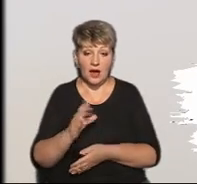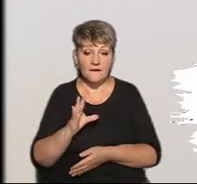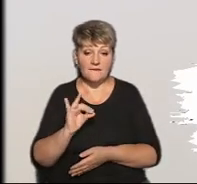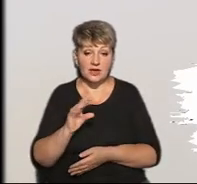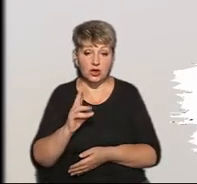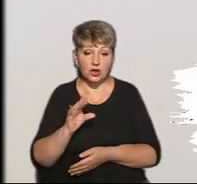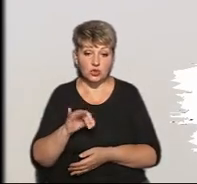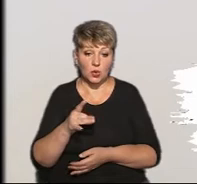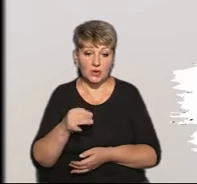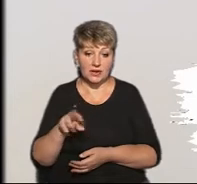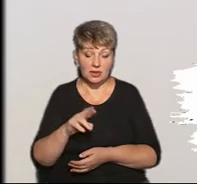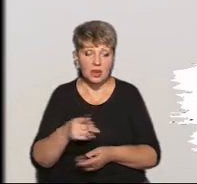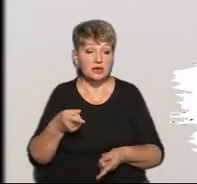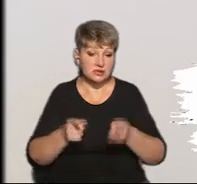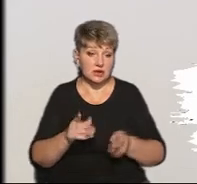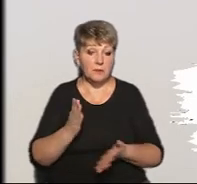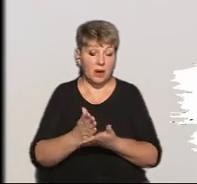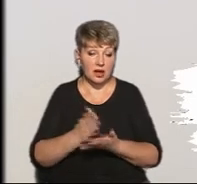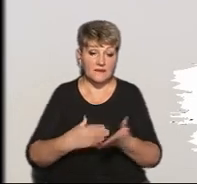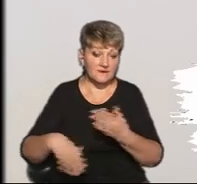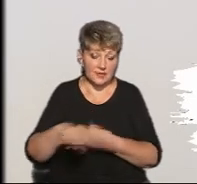«Вікторія». І дійсно він має всі...